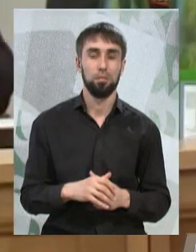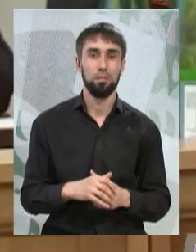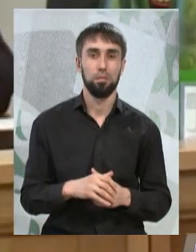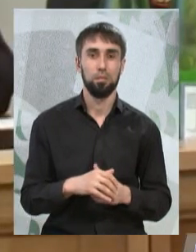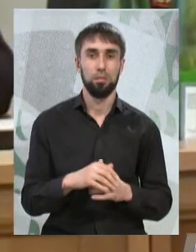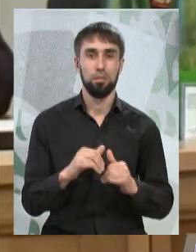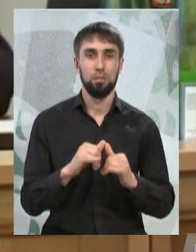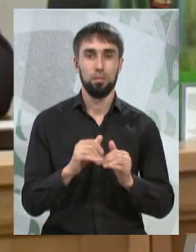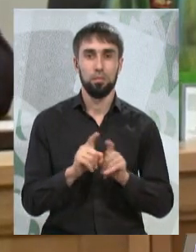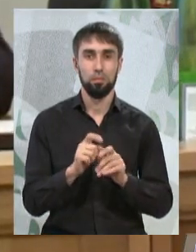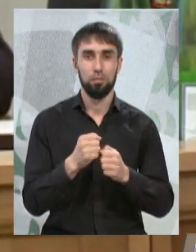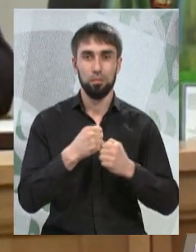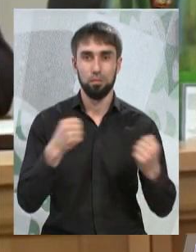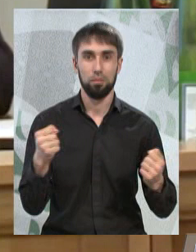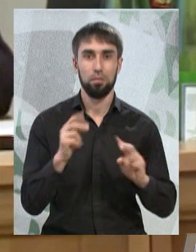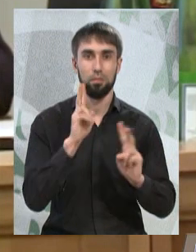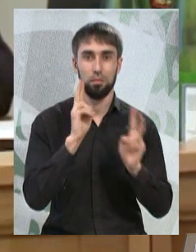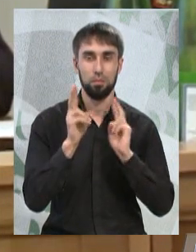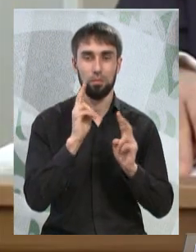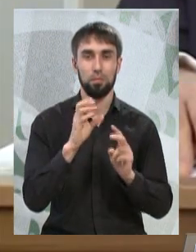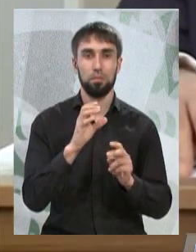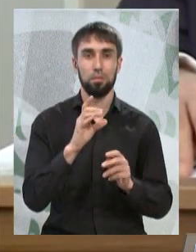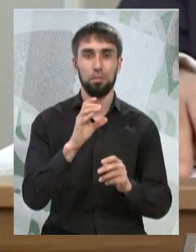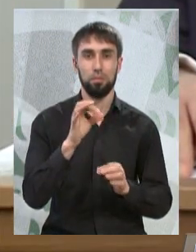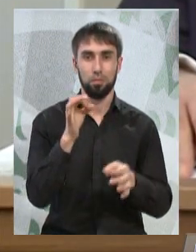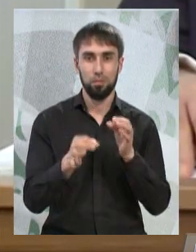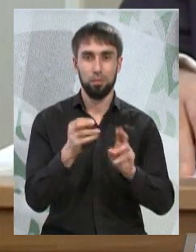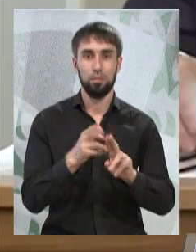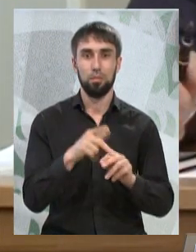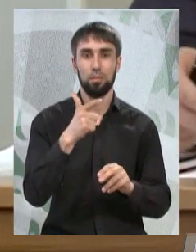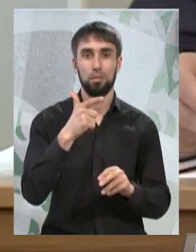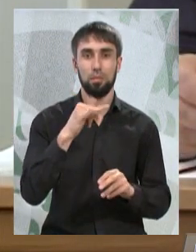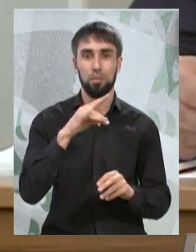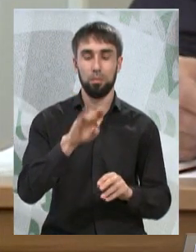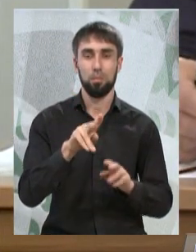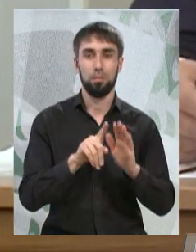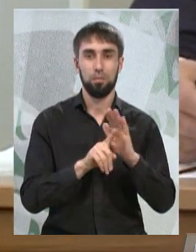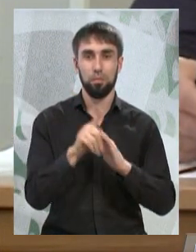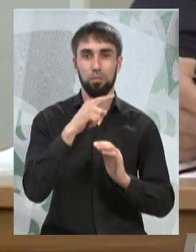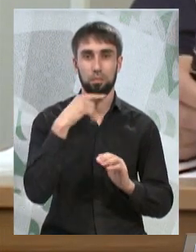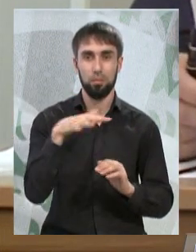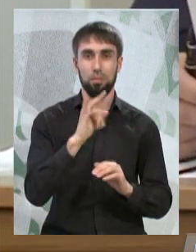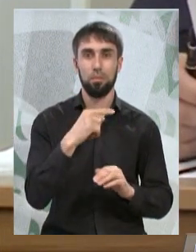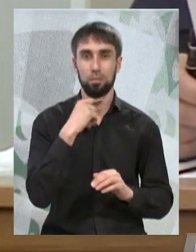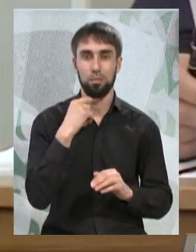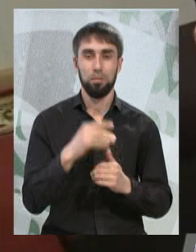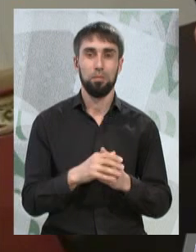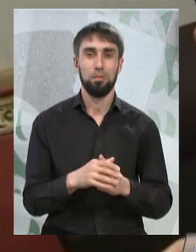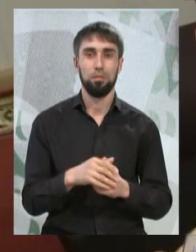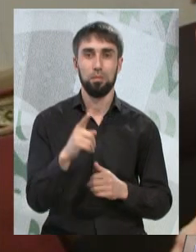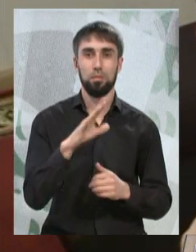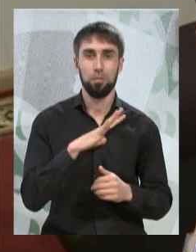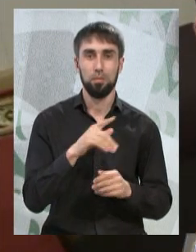Расширенное собрание судей начинается с гимнов России и Ингушетии. За прошедший год в суды общей юрисдикции республики поступило